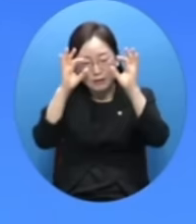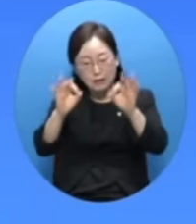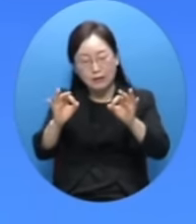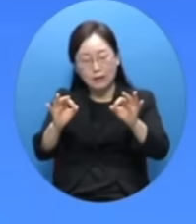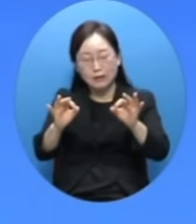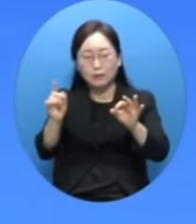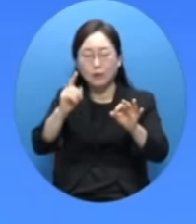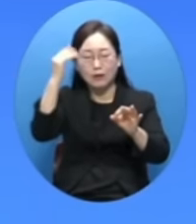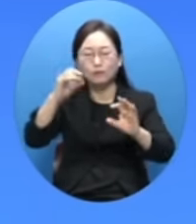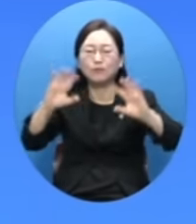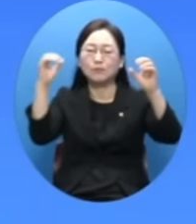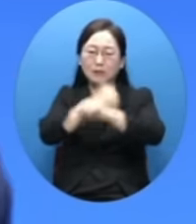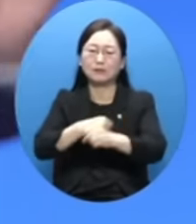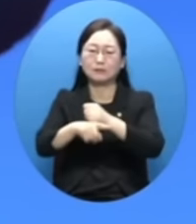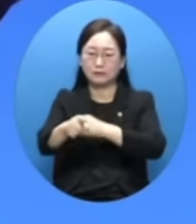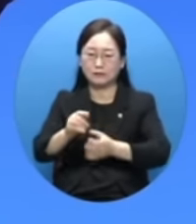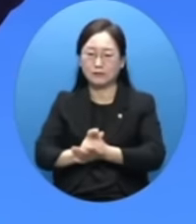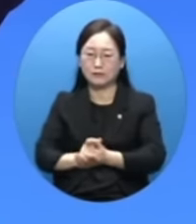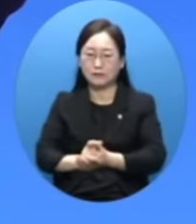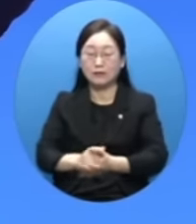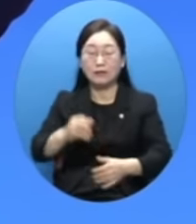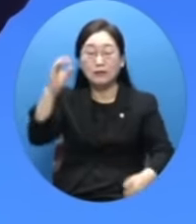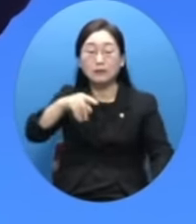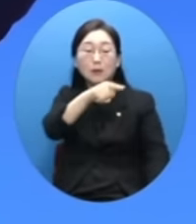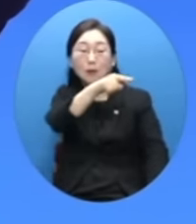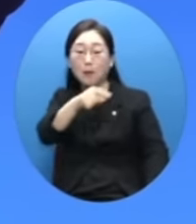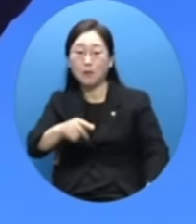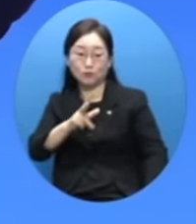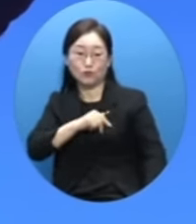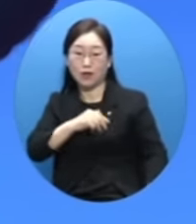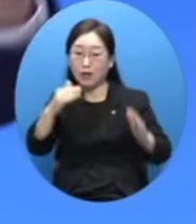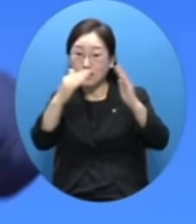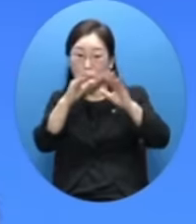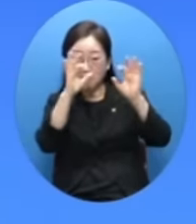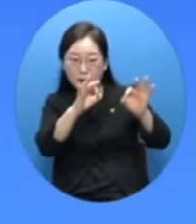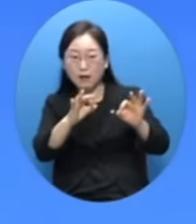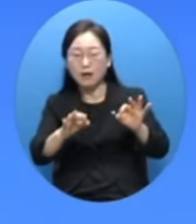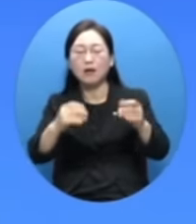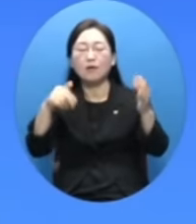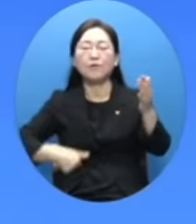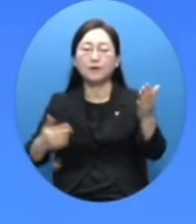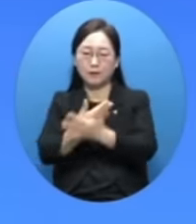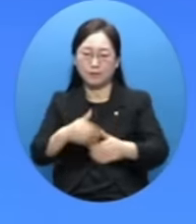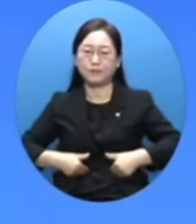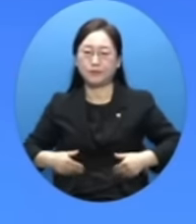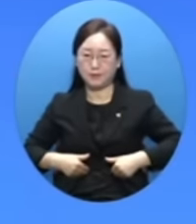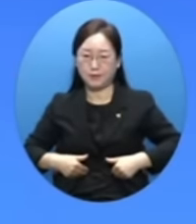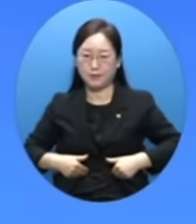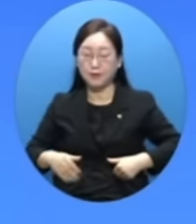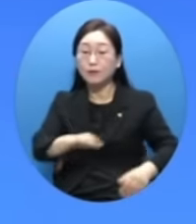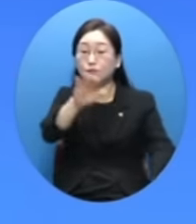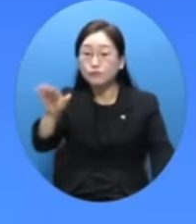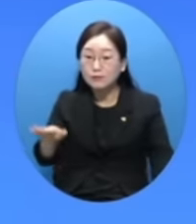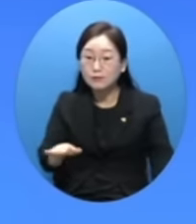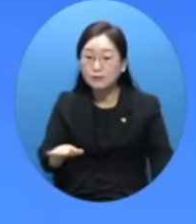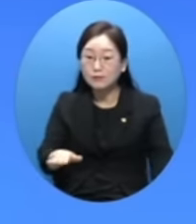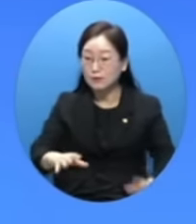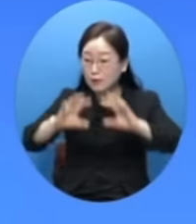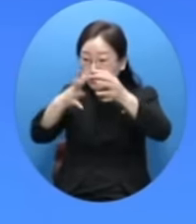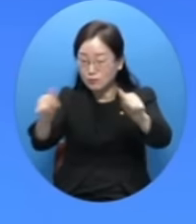하고 있습니다. 우리 옆에 저 큰 집, 저 국회는 회개해야 됩니다. 우리들이